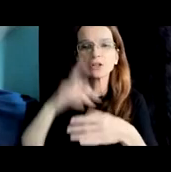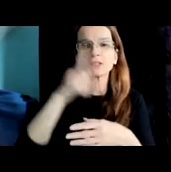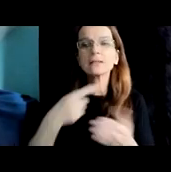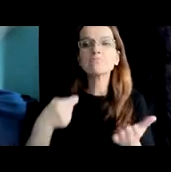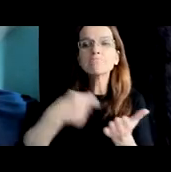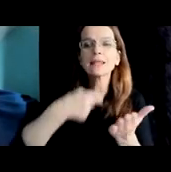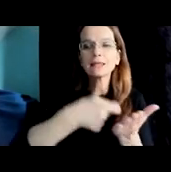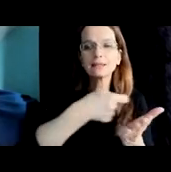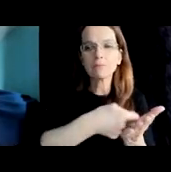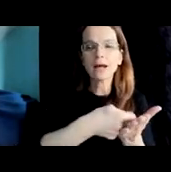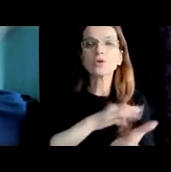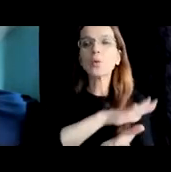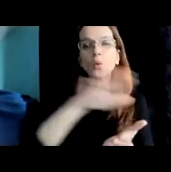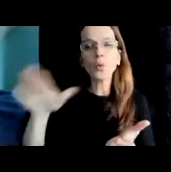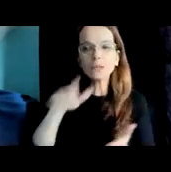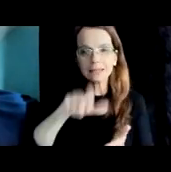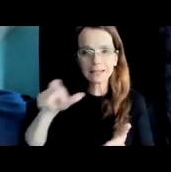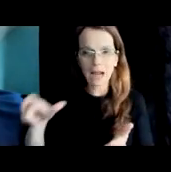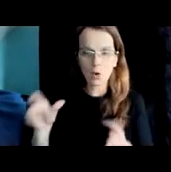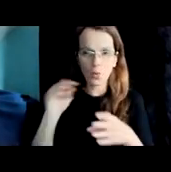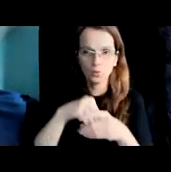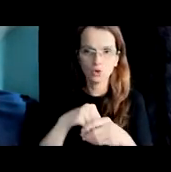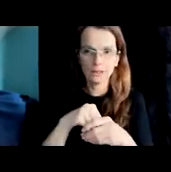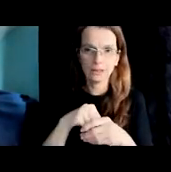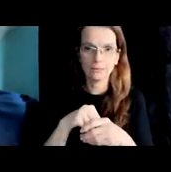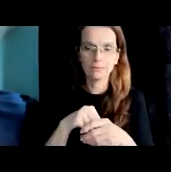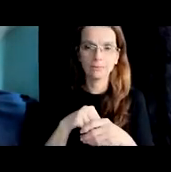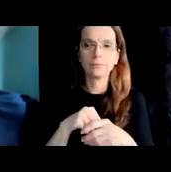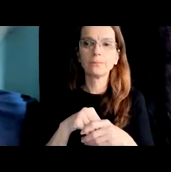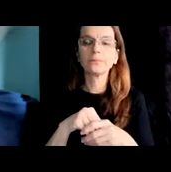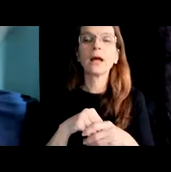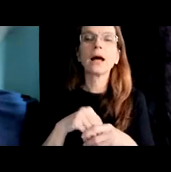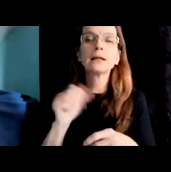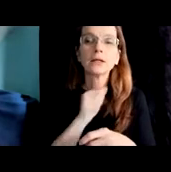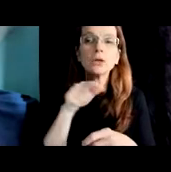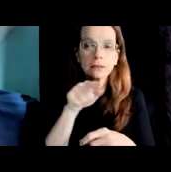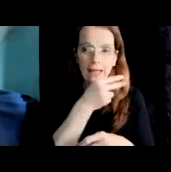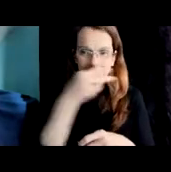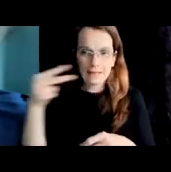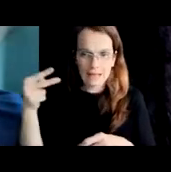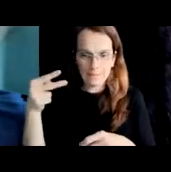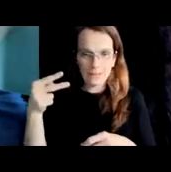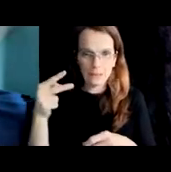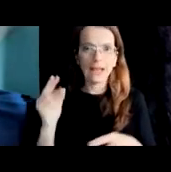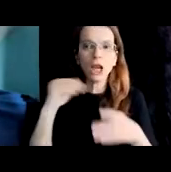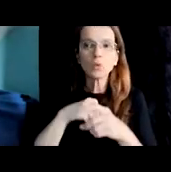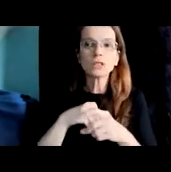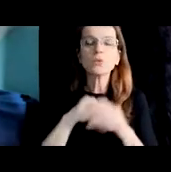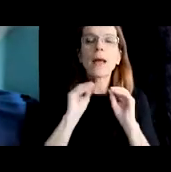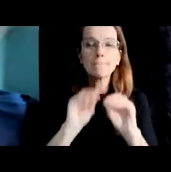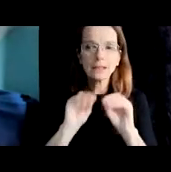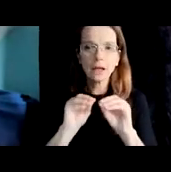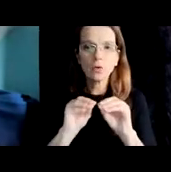ter uspešnost vseh vključenih. Tako je termin inkluzivna pedagogika odziv na